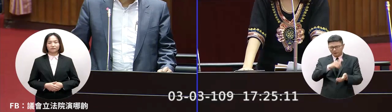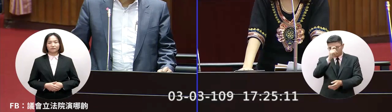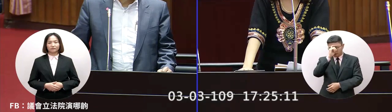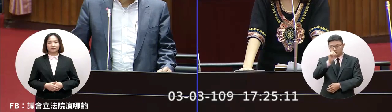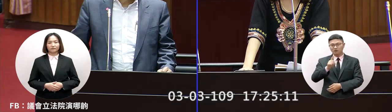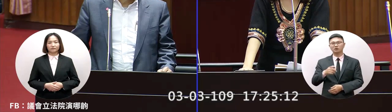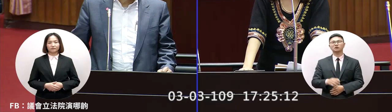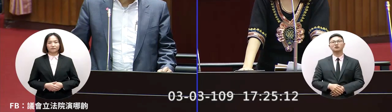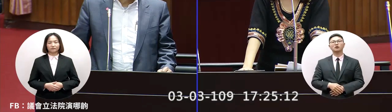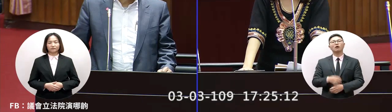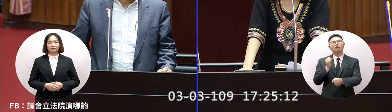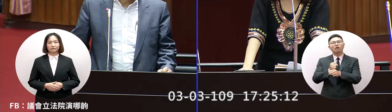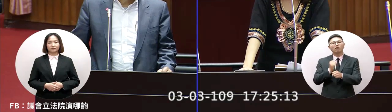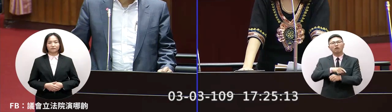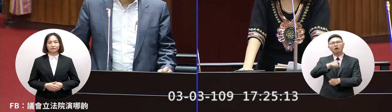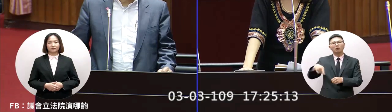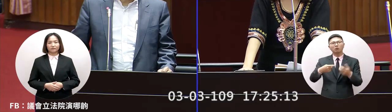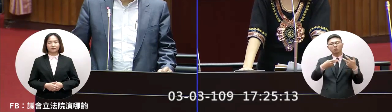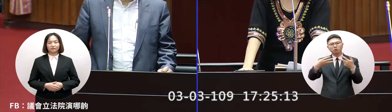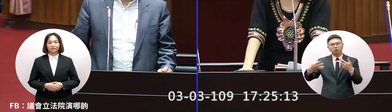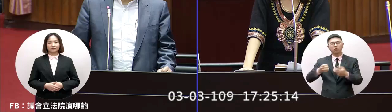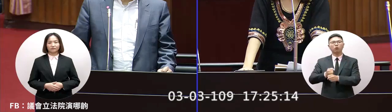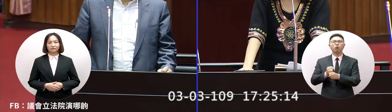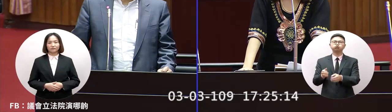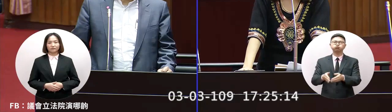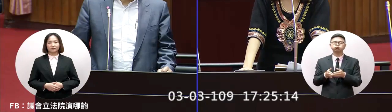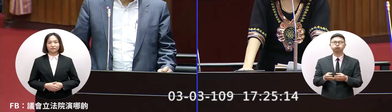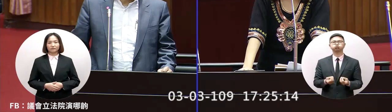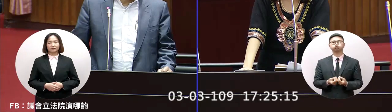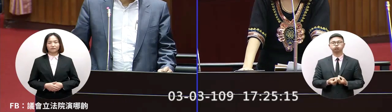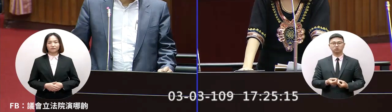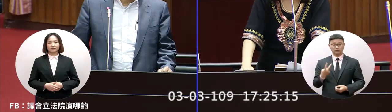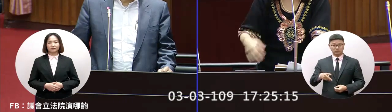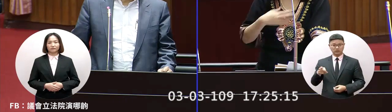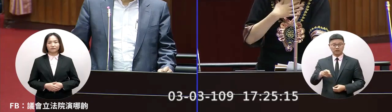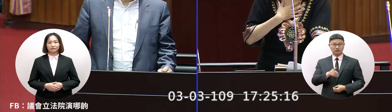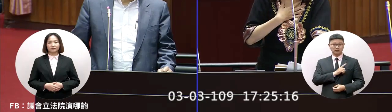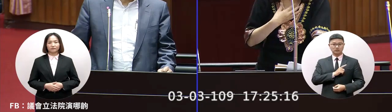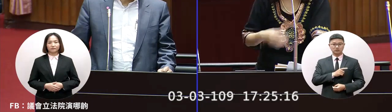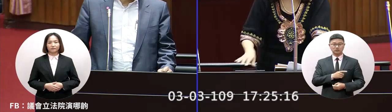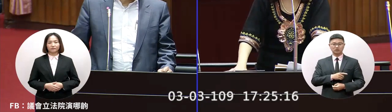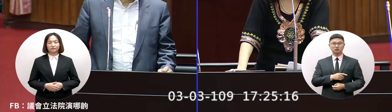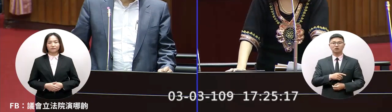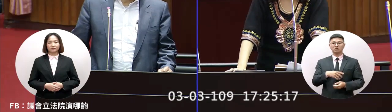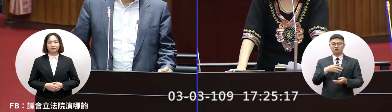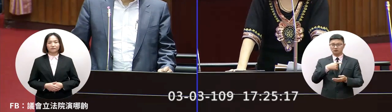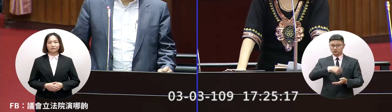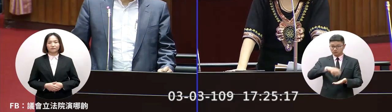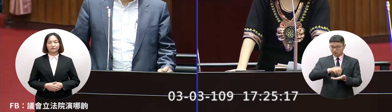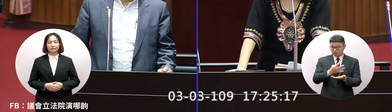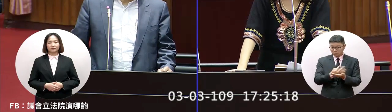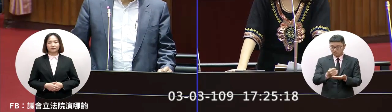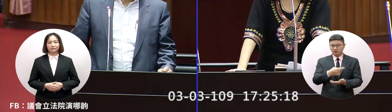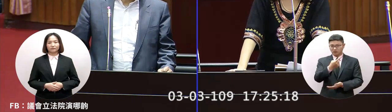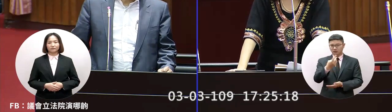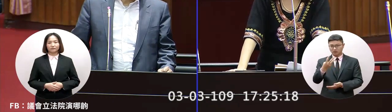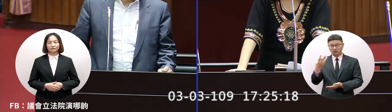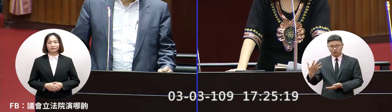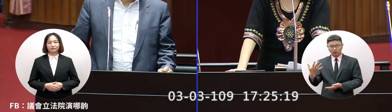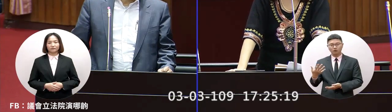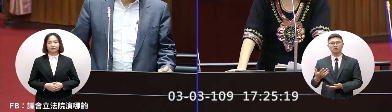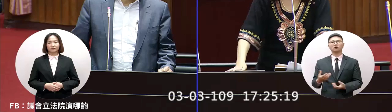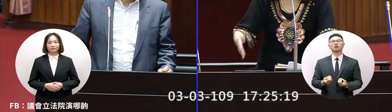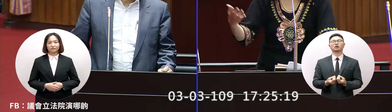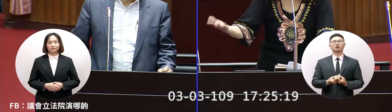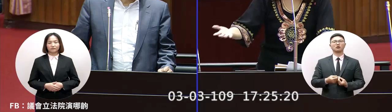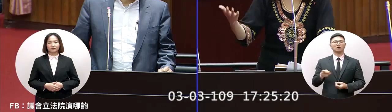是上班族，他礼拜一到礼拜五都在上班，那他刚好又是135，像我就是属于135的，好，那135呢就不